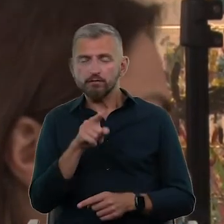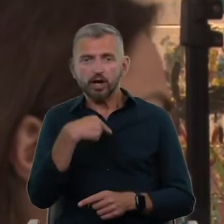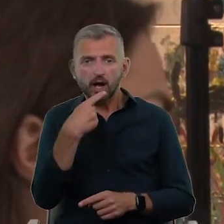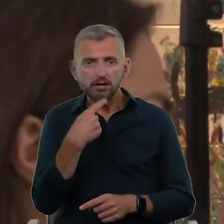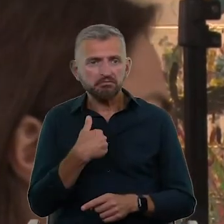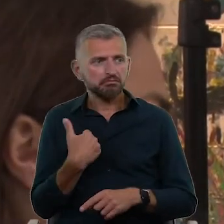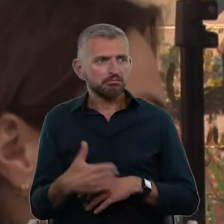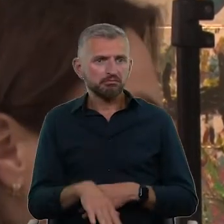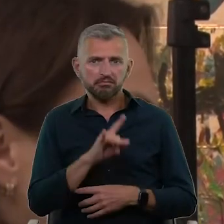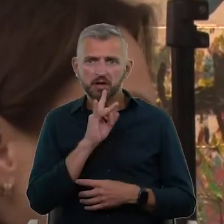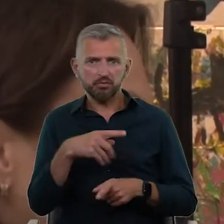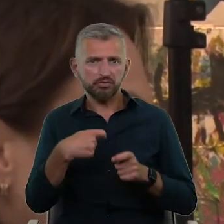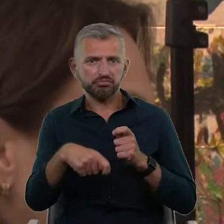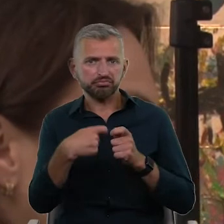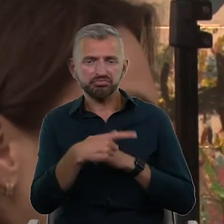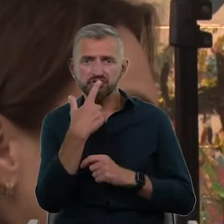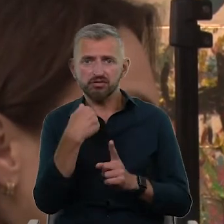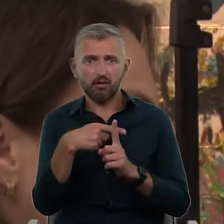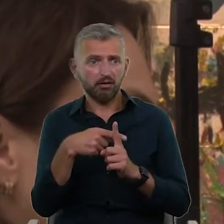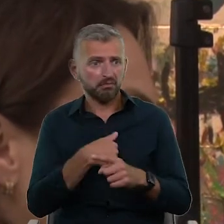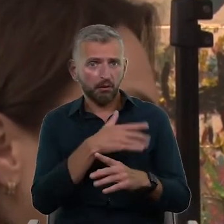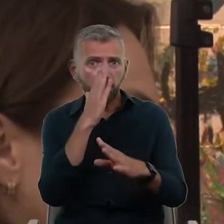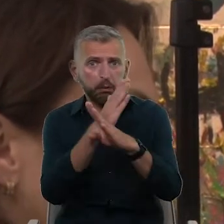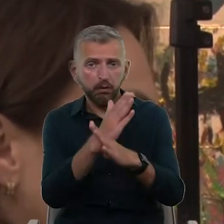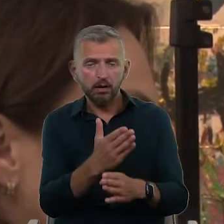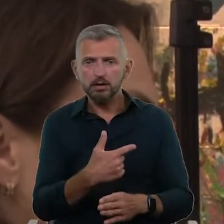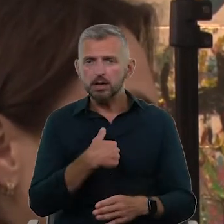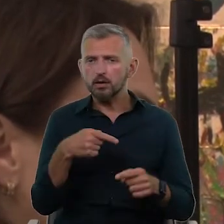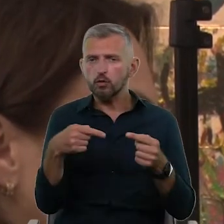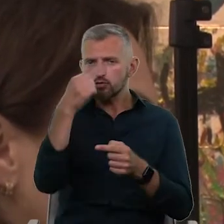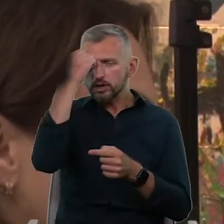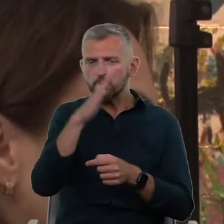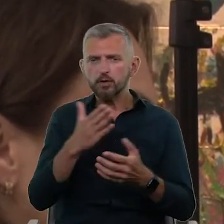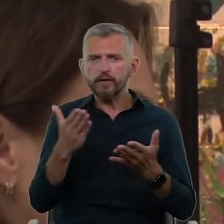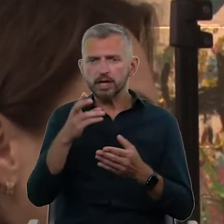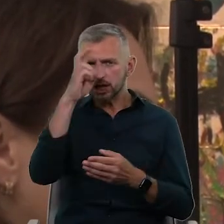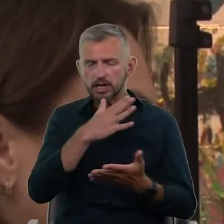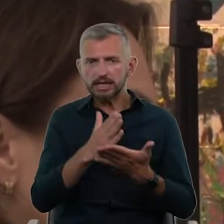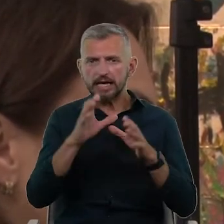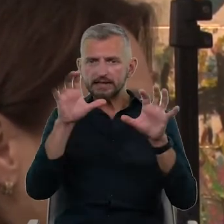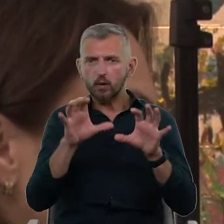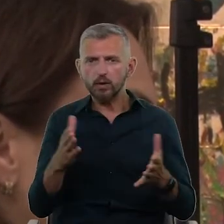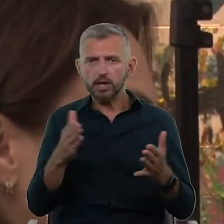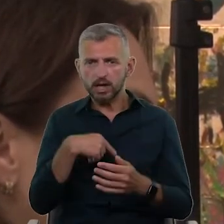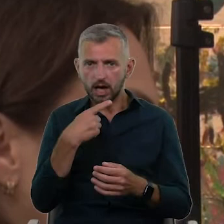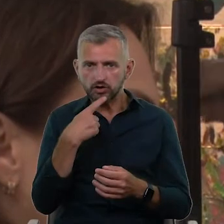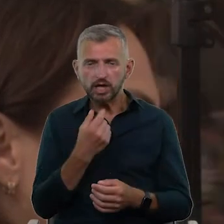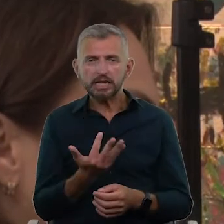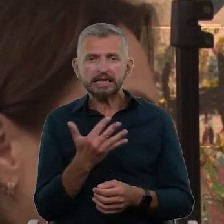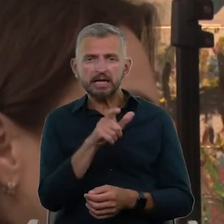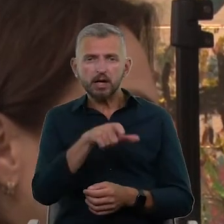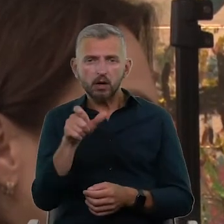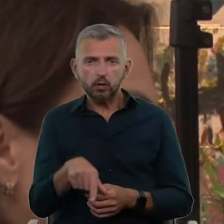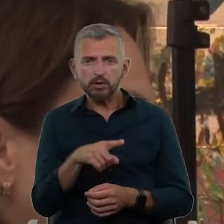ми більше не будемо донатити на Червоний Хрест. І от я точно не пам'ятаю, в якій країні є закон, який каже, скільки